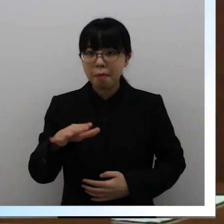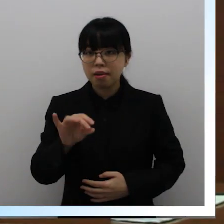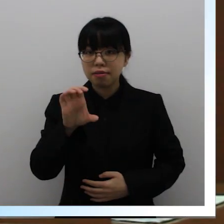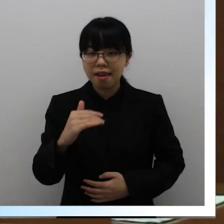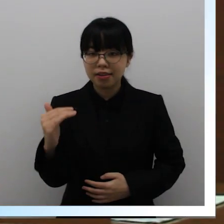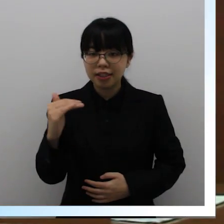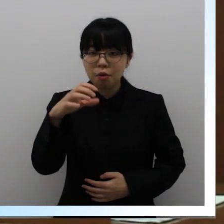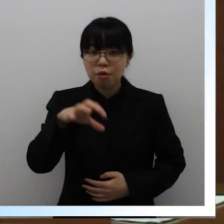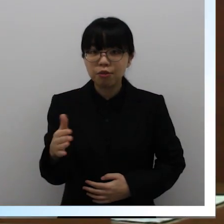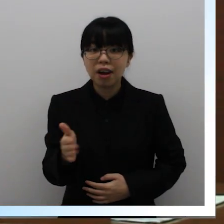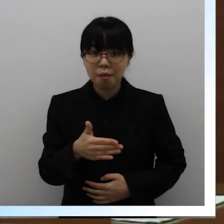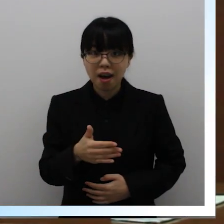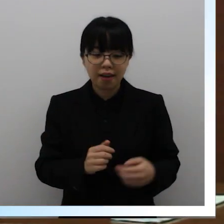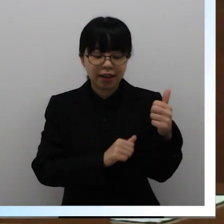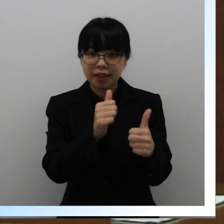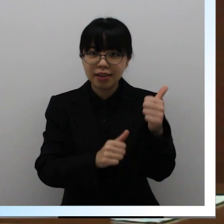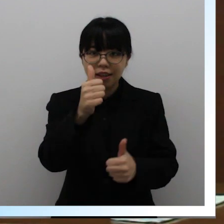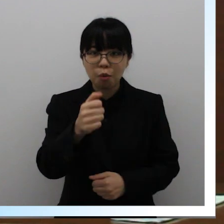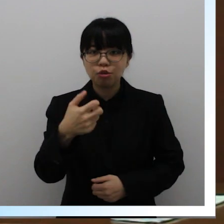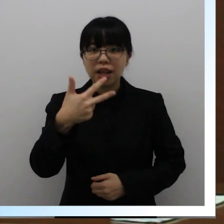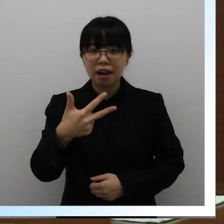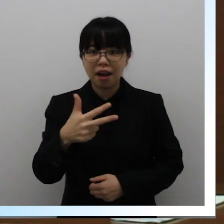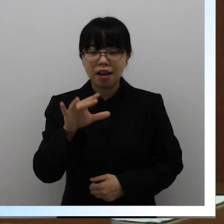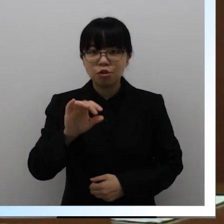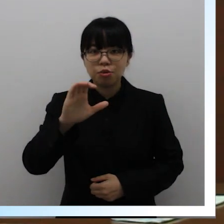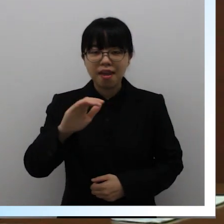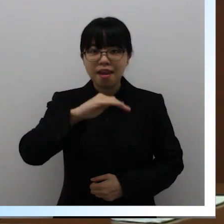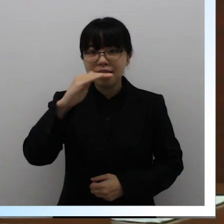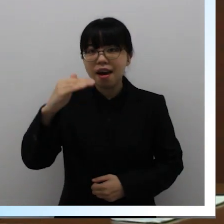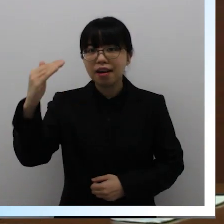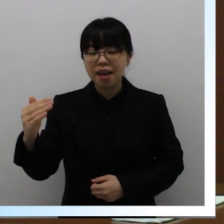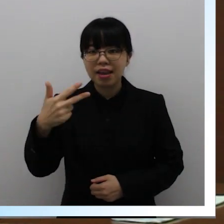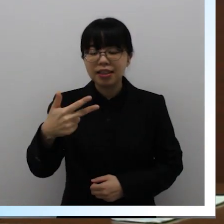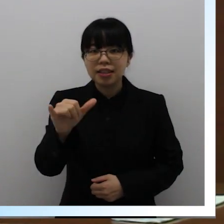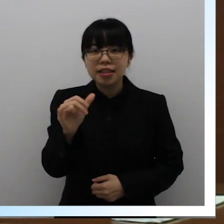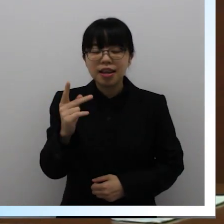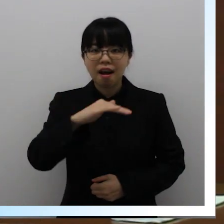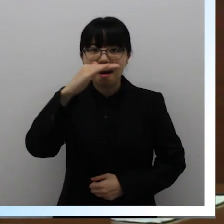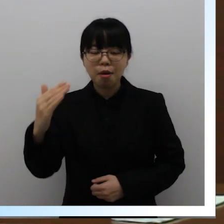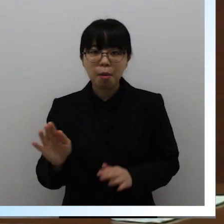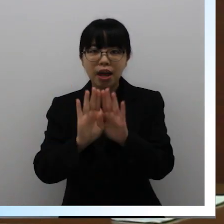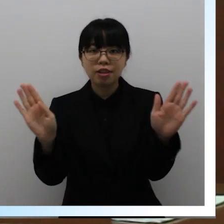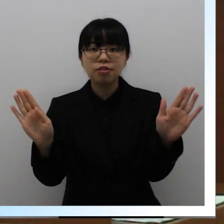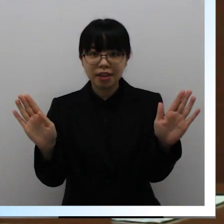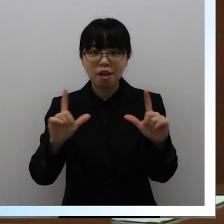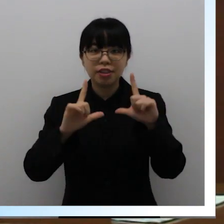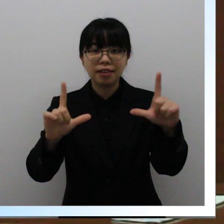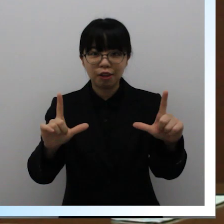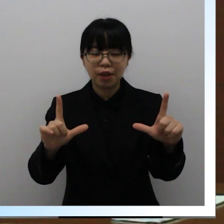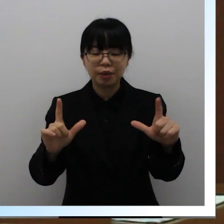毎月振興局からは第57回生産系釈迦連峰山開きについてお知らせをいたします